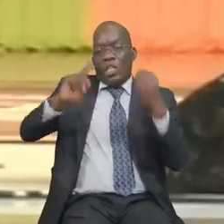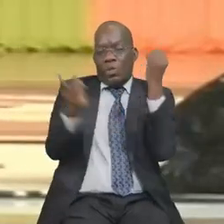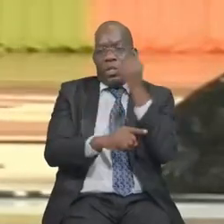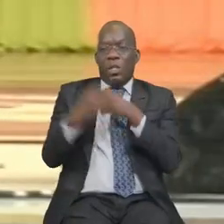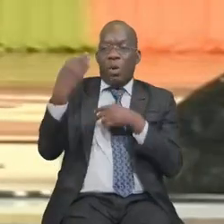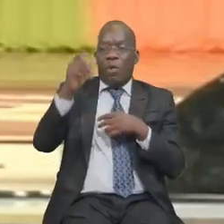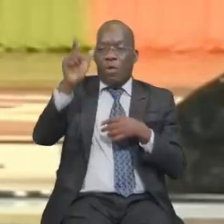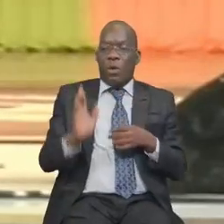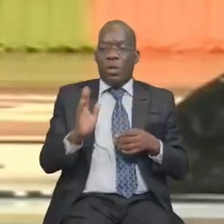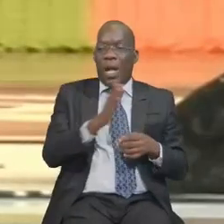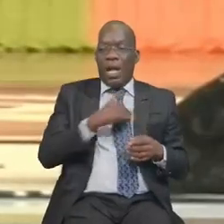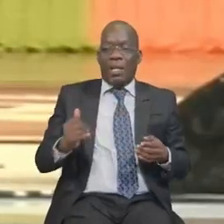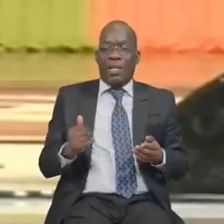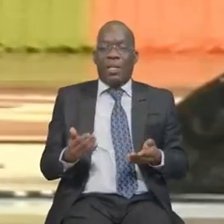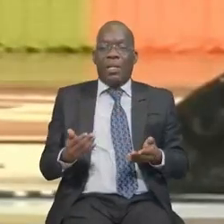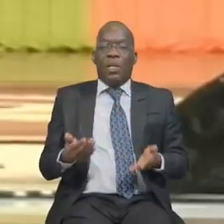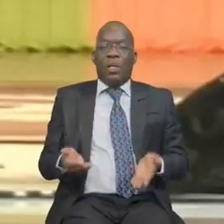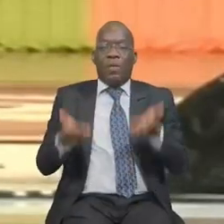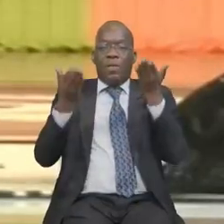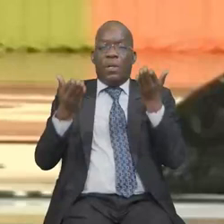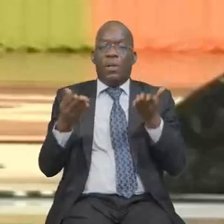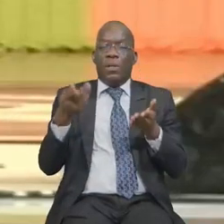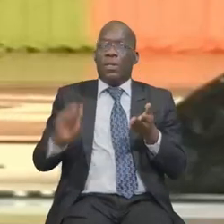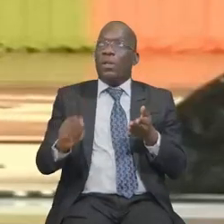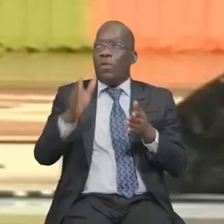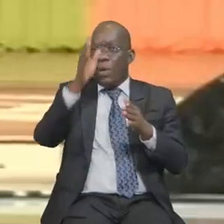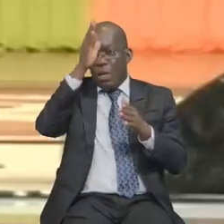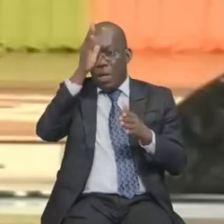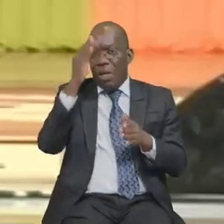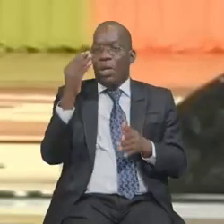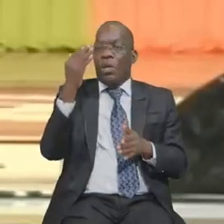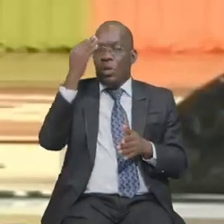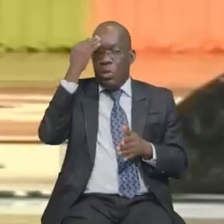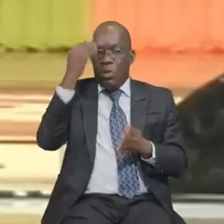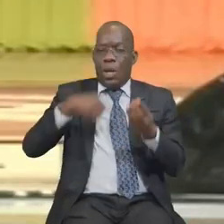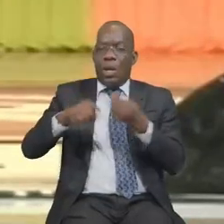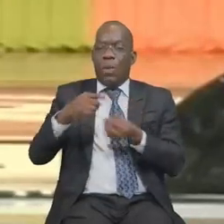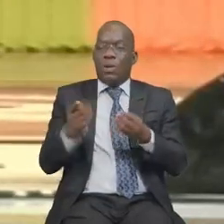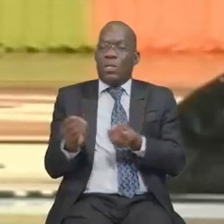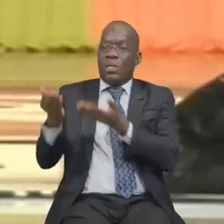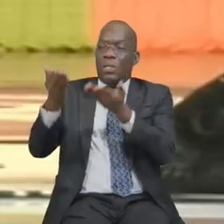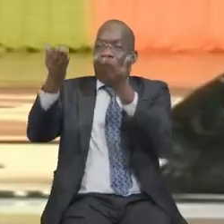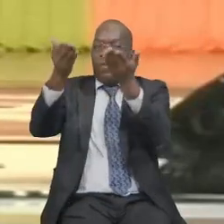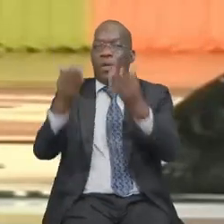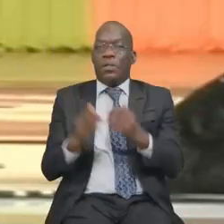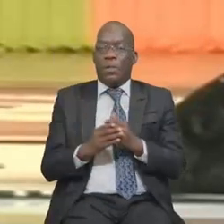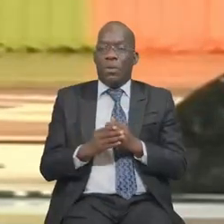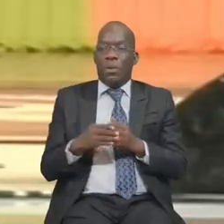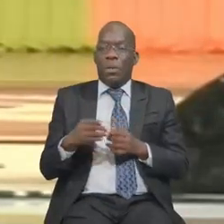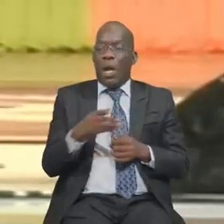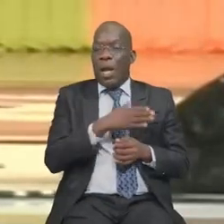humilié. Le Père connaissait le sacrifice et le